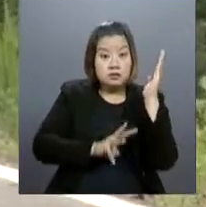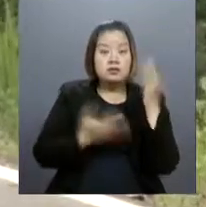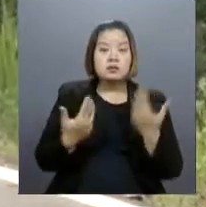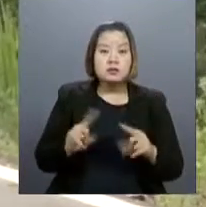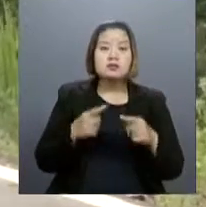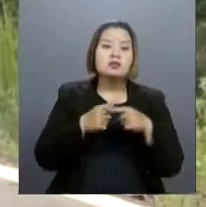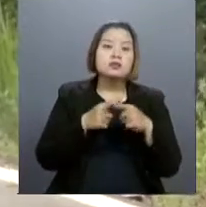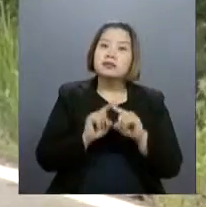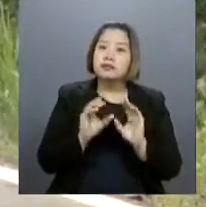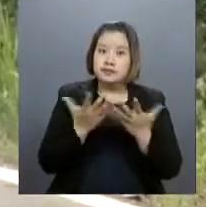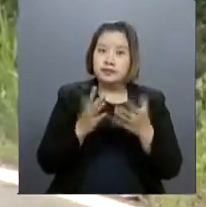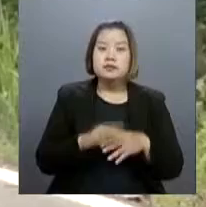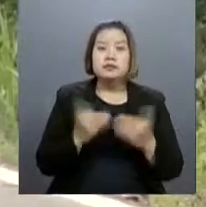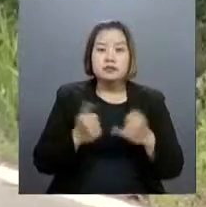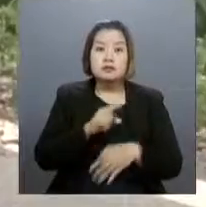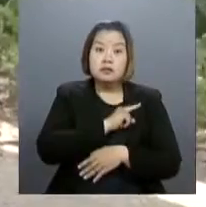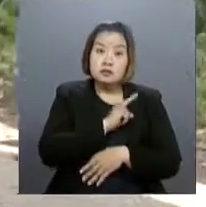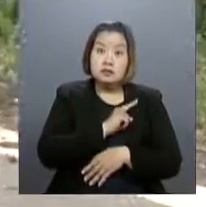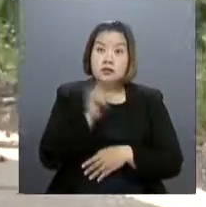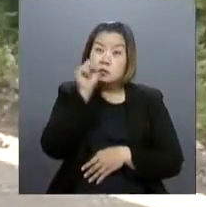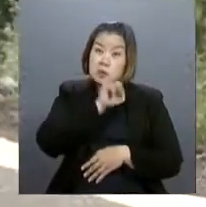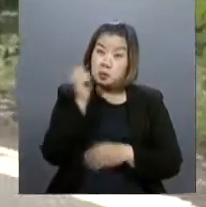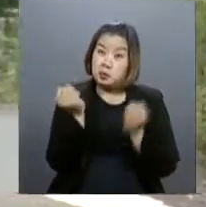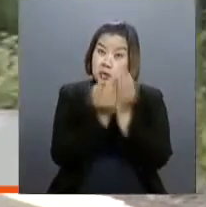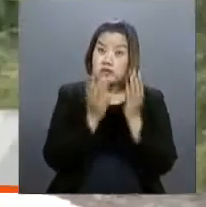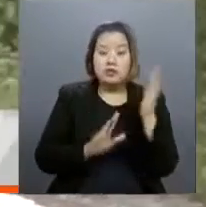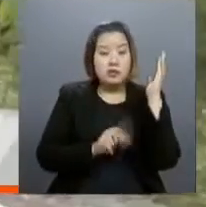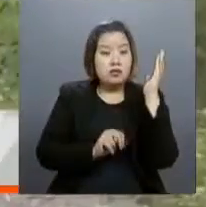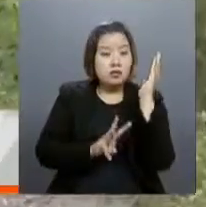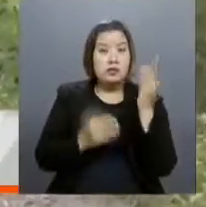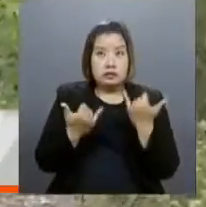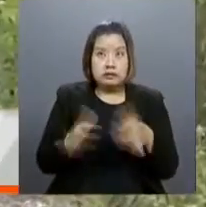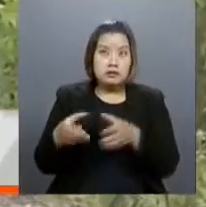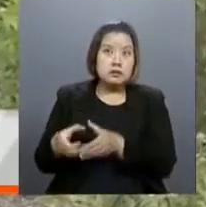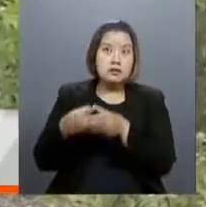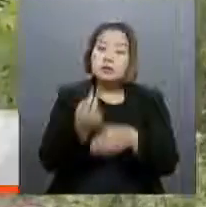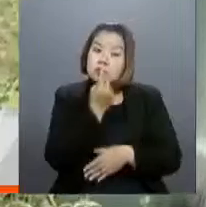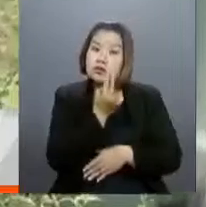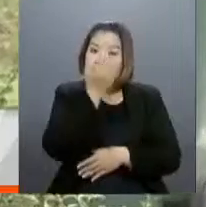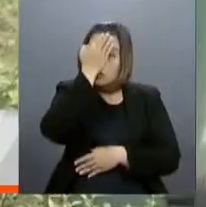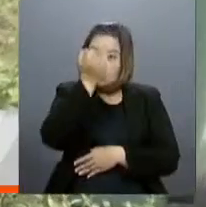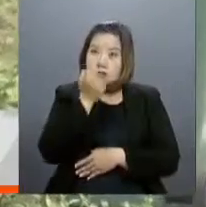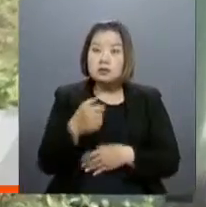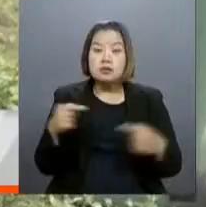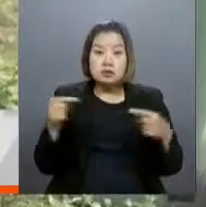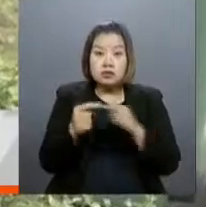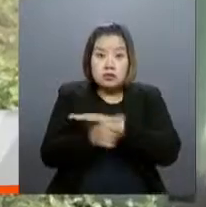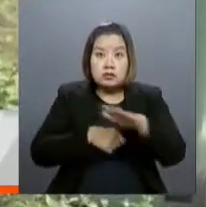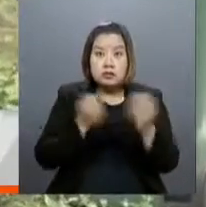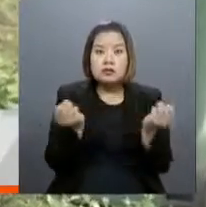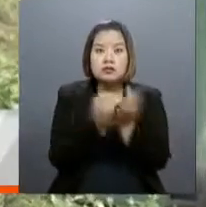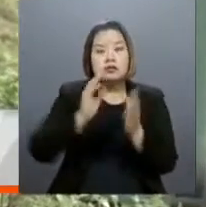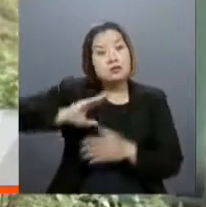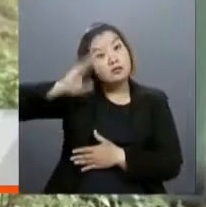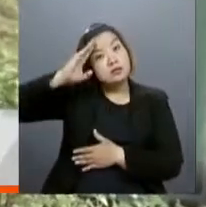ครับชุดเก็บกู้และทำลายวัตถุระเบิดจังหวัดนราธิวาสเข้าตรวจสอบที่เกิดเหตุรอบวงระเบิดทหารชุดรักษาความปลอดภัย